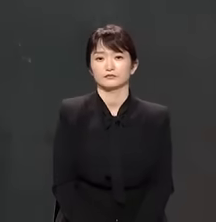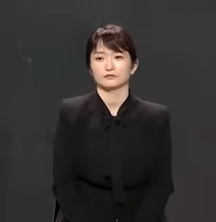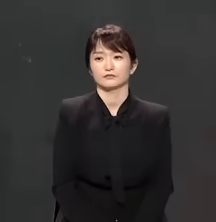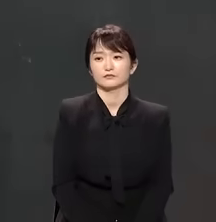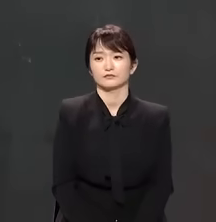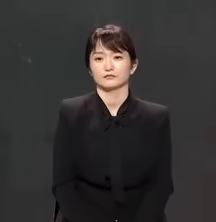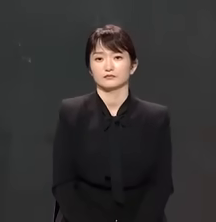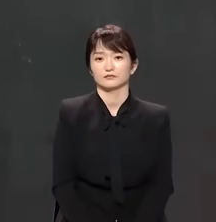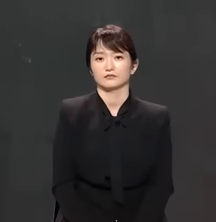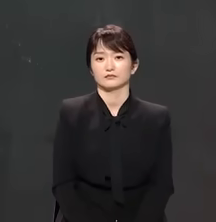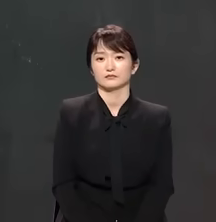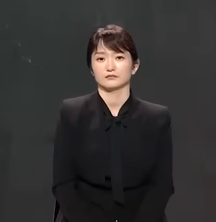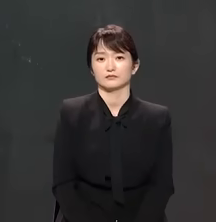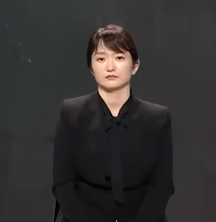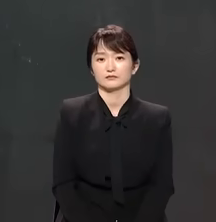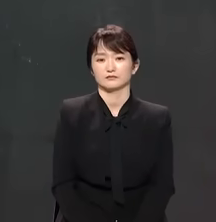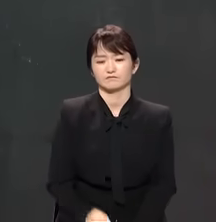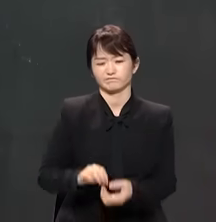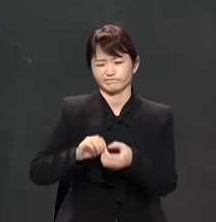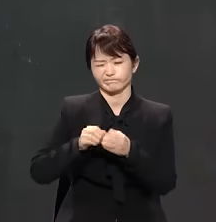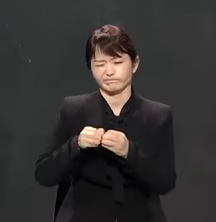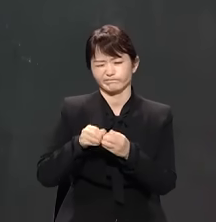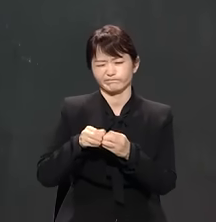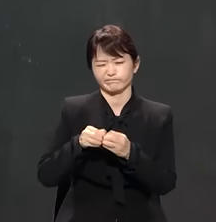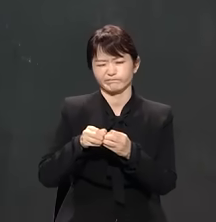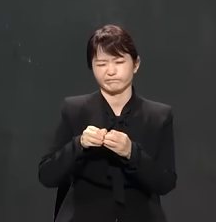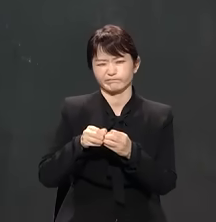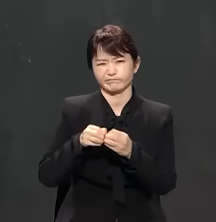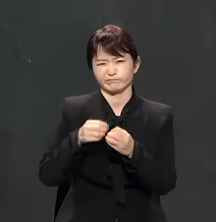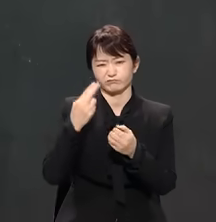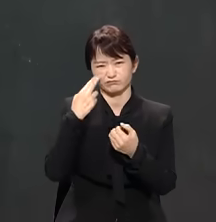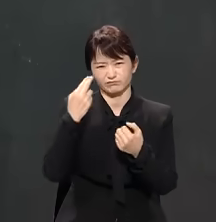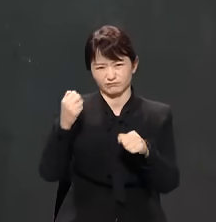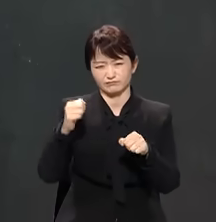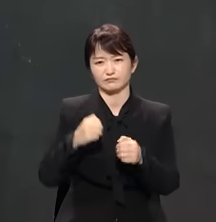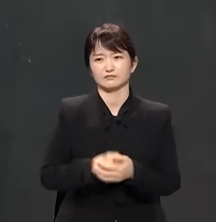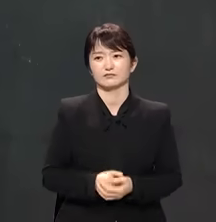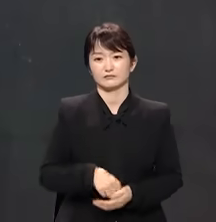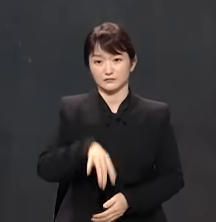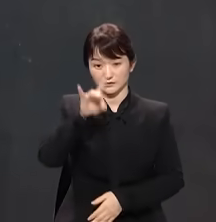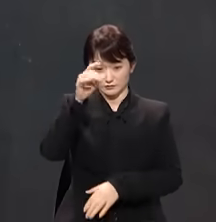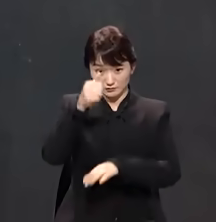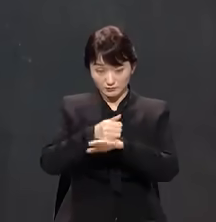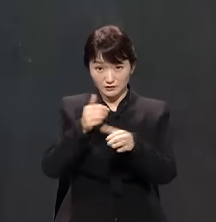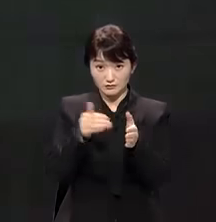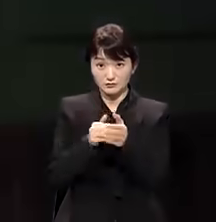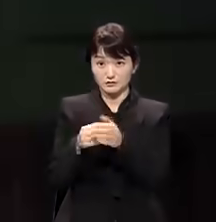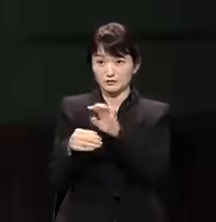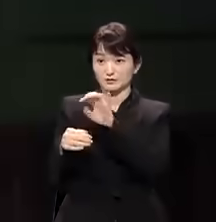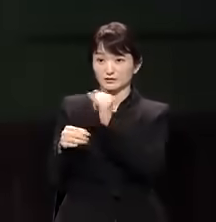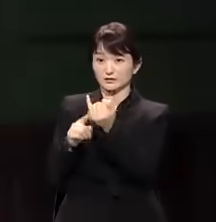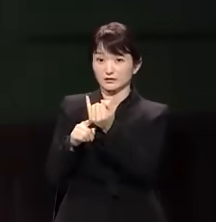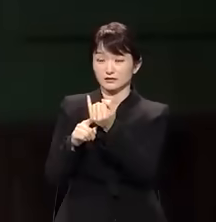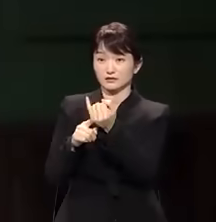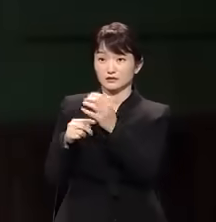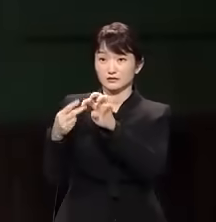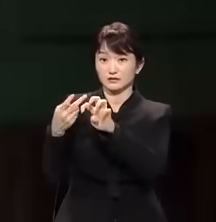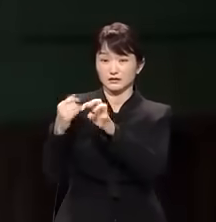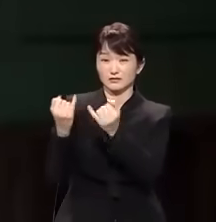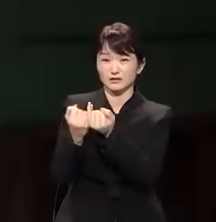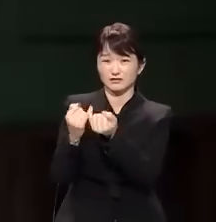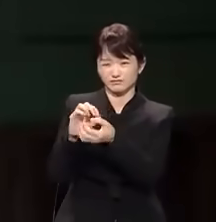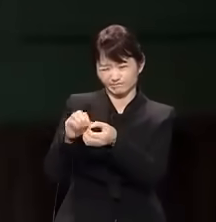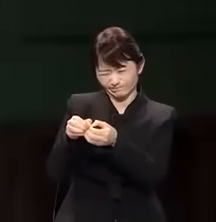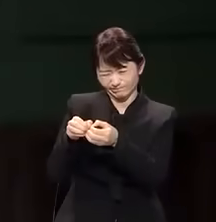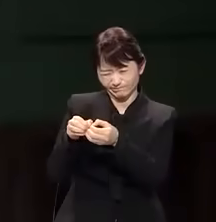짚어보죠 아 자작극네 처음부터 끝까지이 40대 여성의 자작극이 있습니다이다 애초의